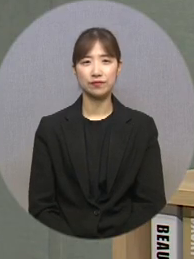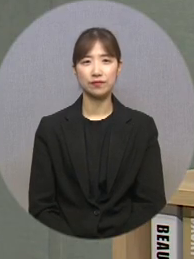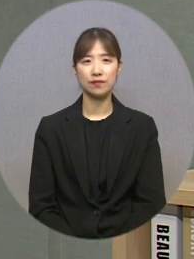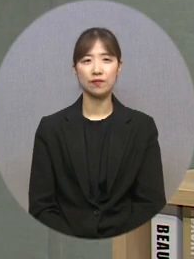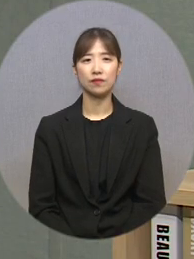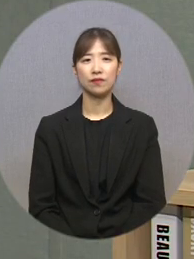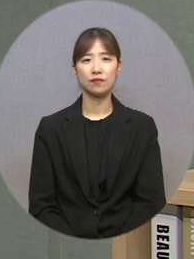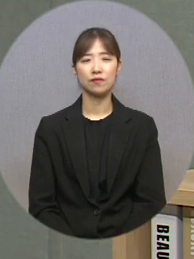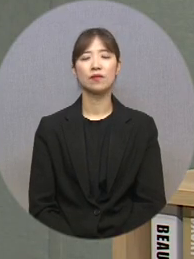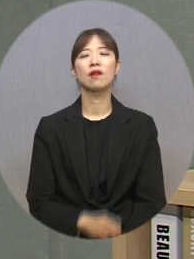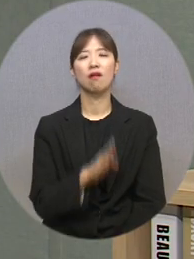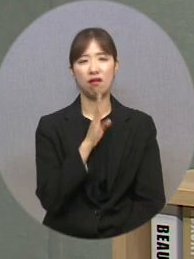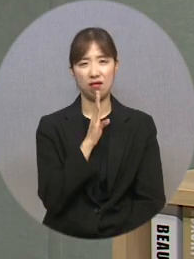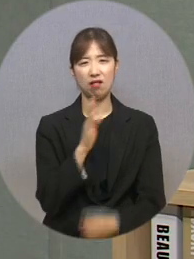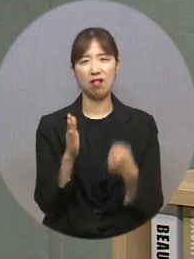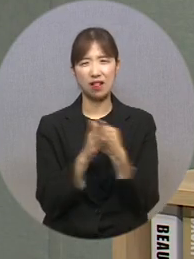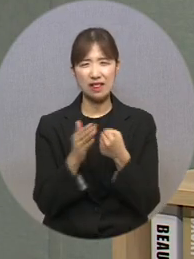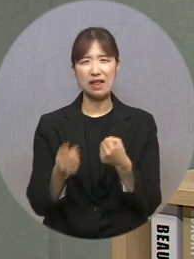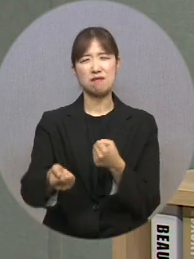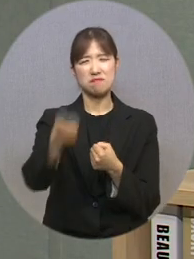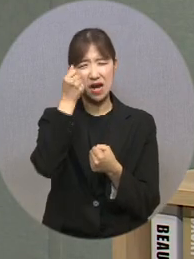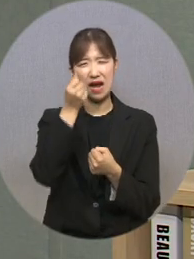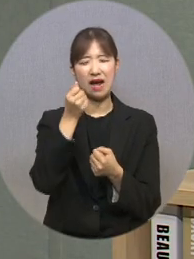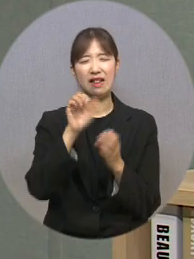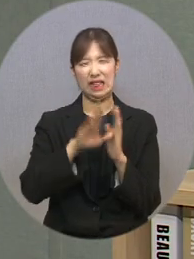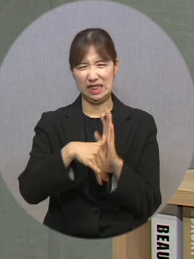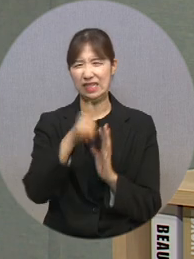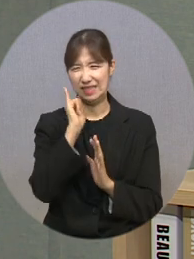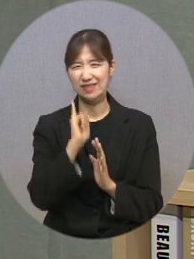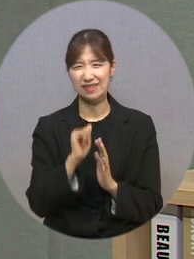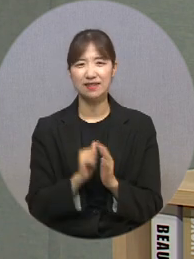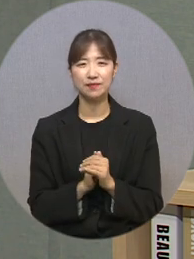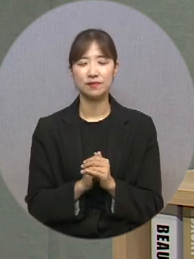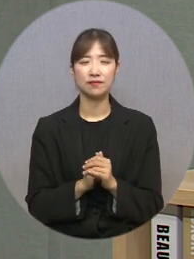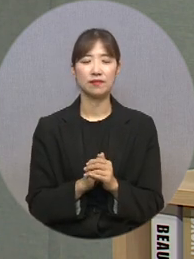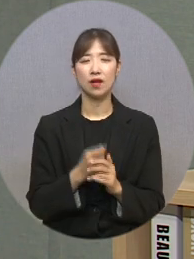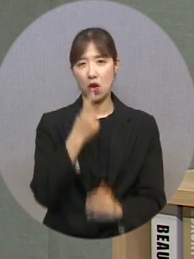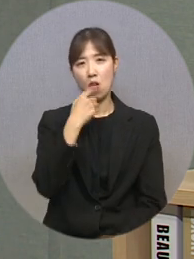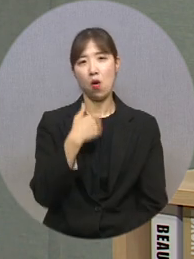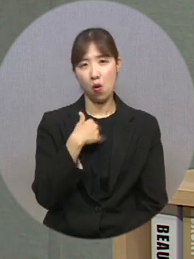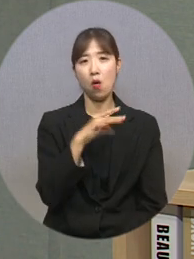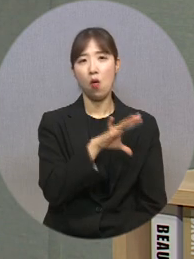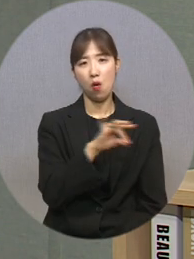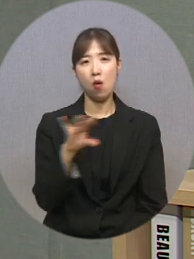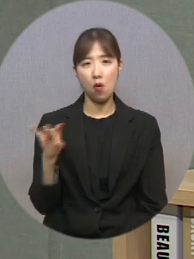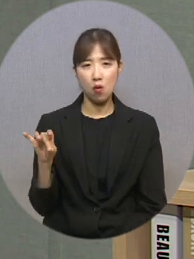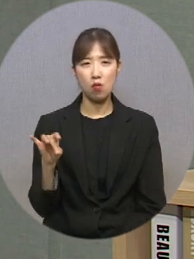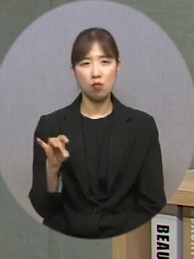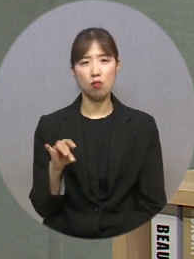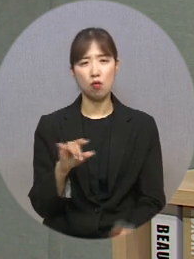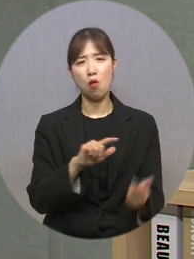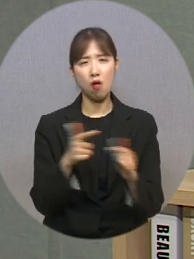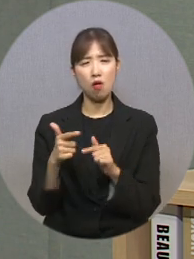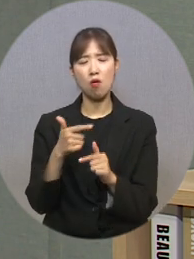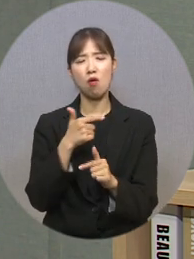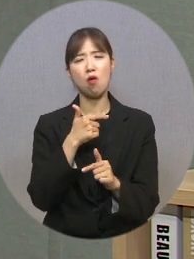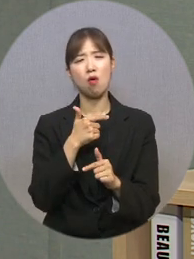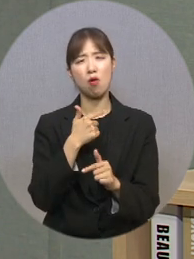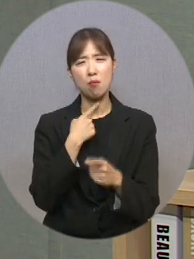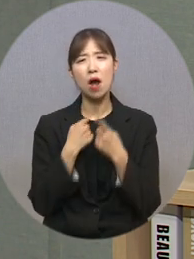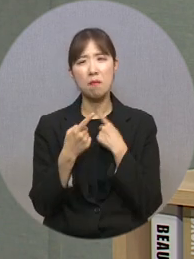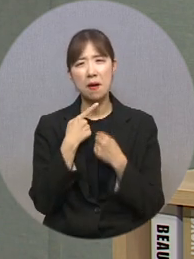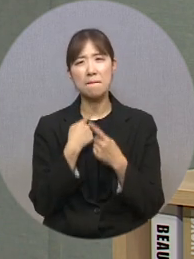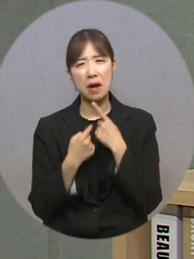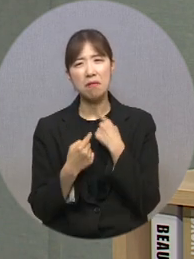그래서 이제 그런 경우가 있다. 그런데 이제 저도 간혹 그런 여러 가지 경험을